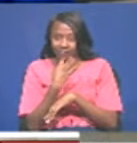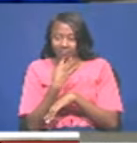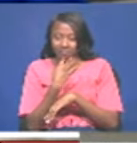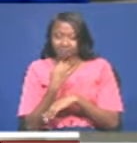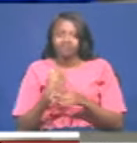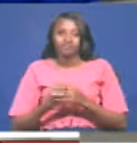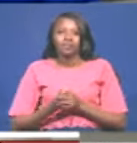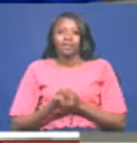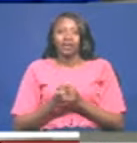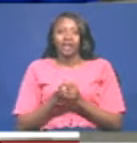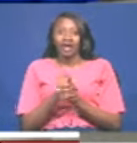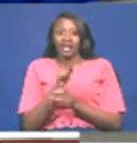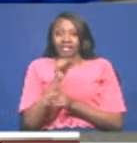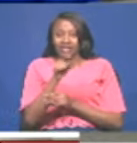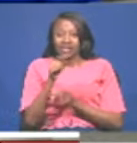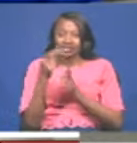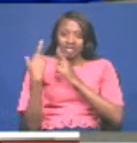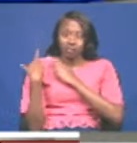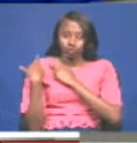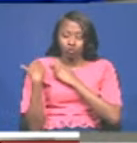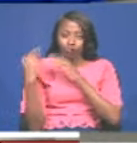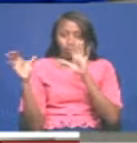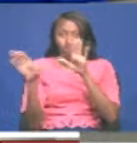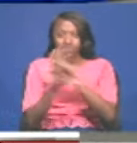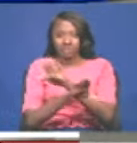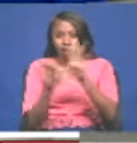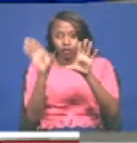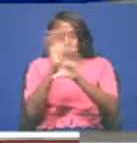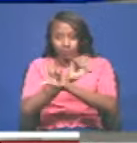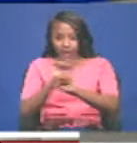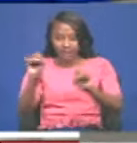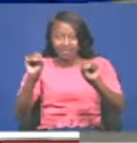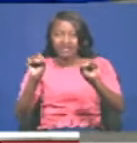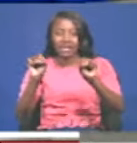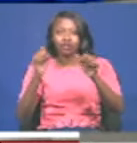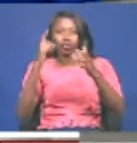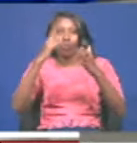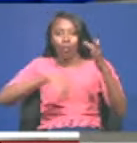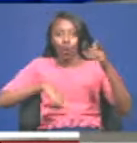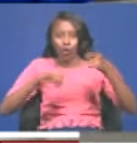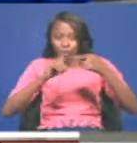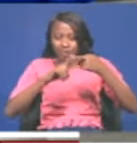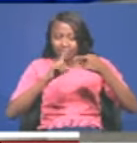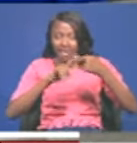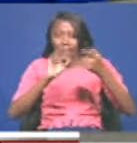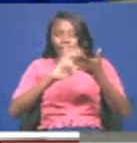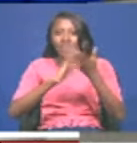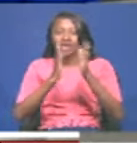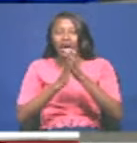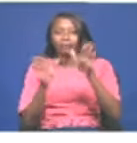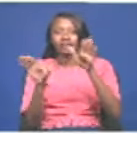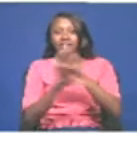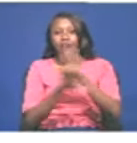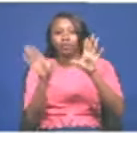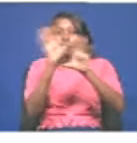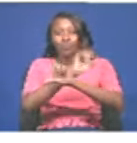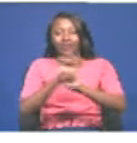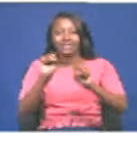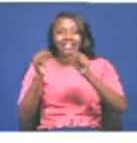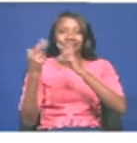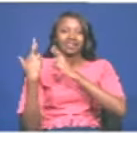Baadhi ya majukumu haya ambayo ameweza kupewa Naibu Rais ni kuwa atakuwa naibu wa rais katika utekelezaji wa majukumu ya